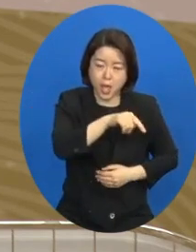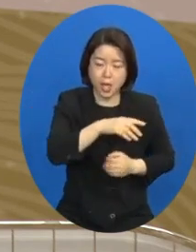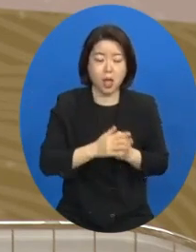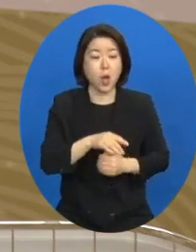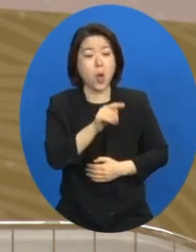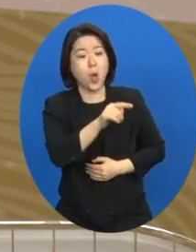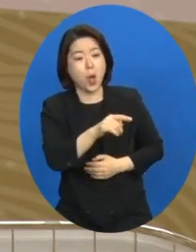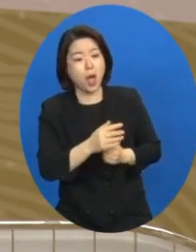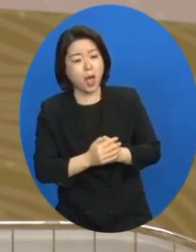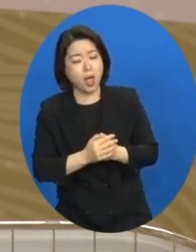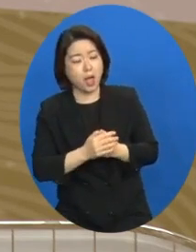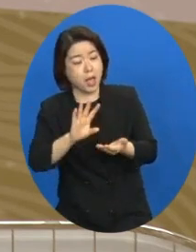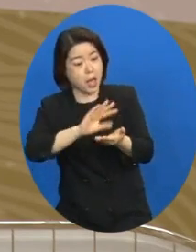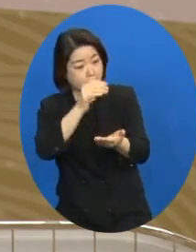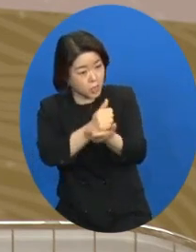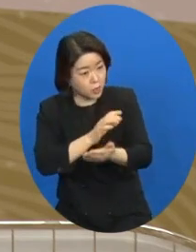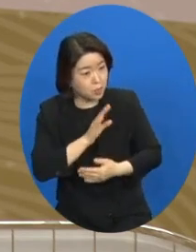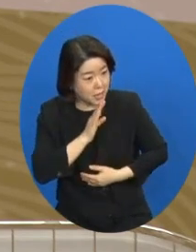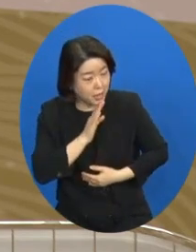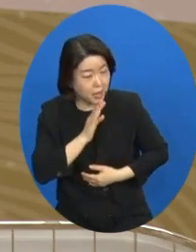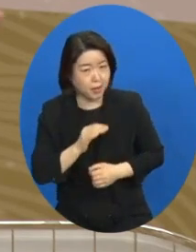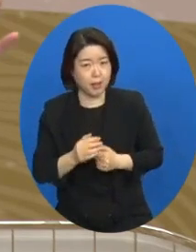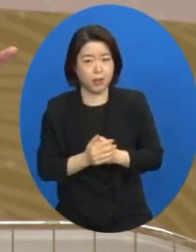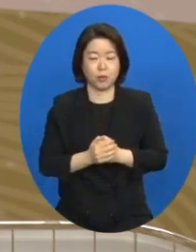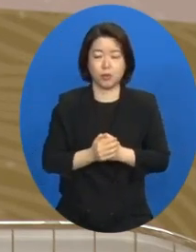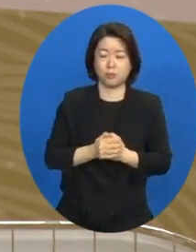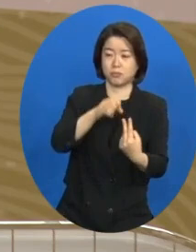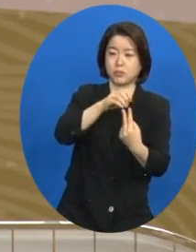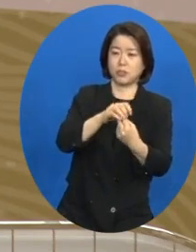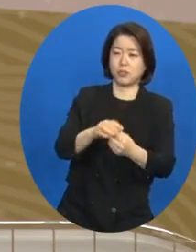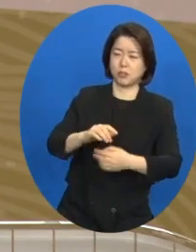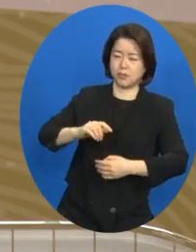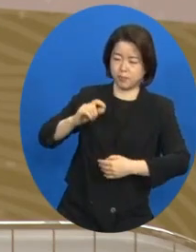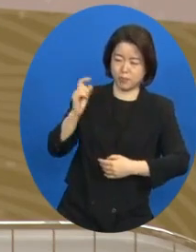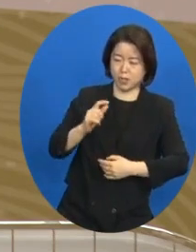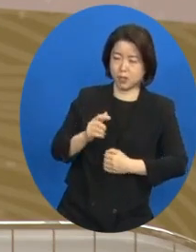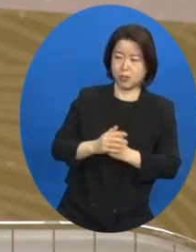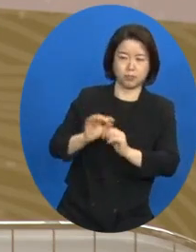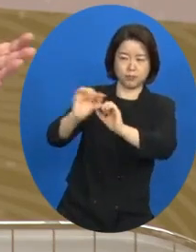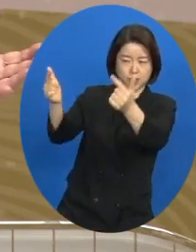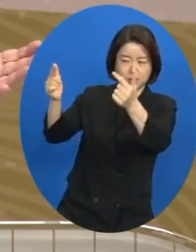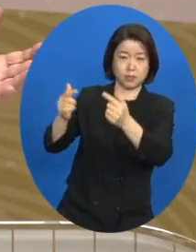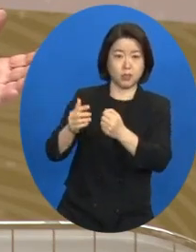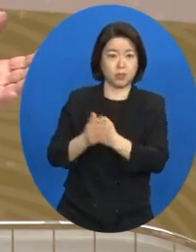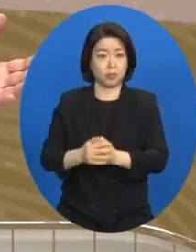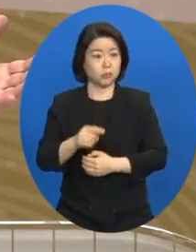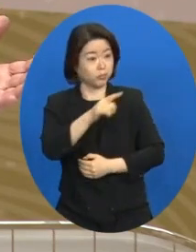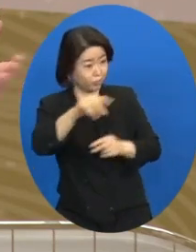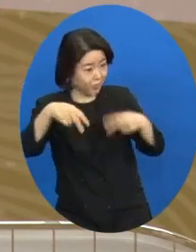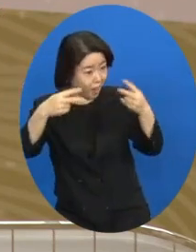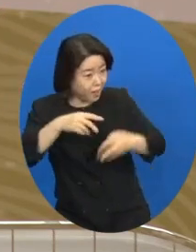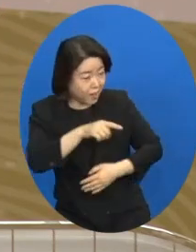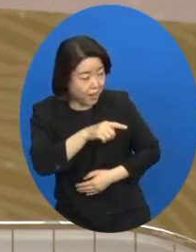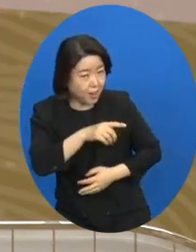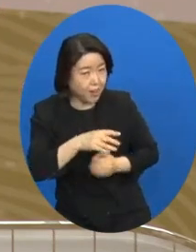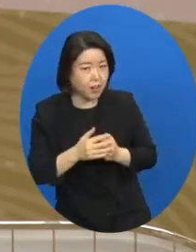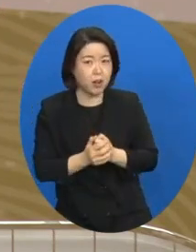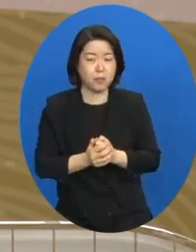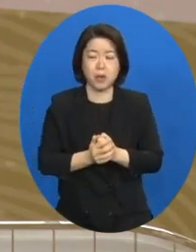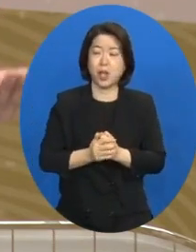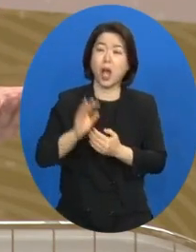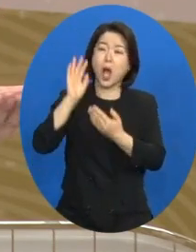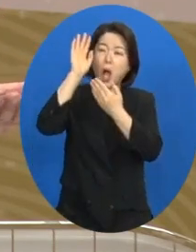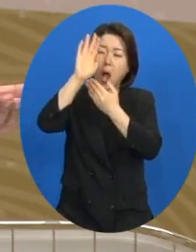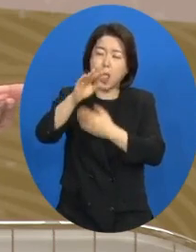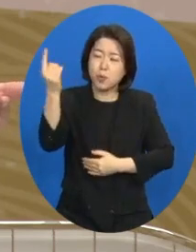그리스도 신야 세례 요한이 단호하게 아니라고 대다가 그러면 당신의 엘 이 아니야 아니면 오겠다고 한